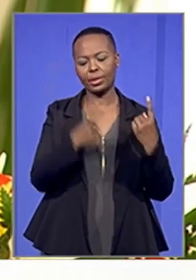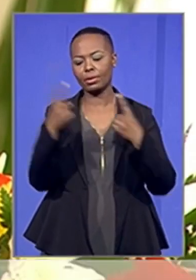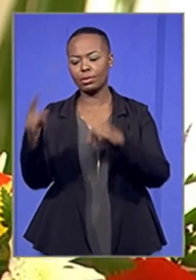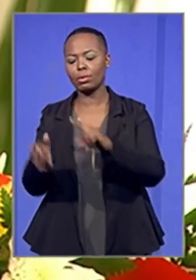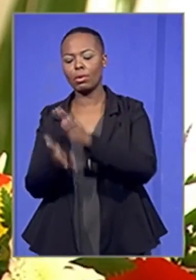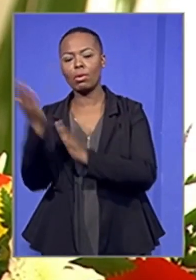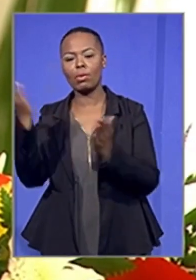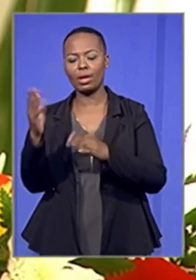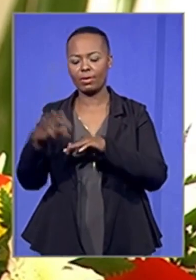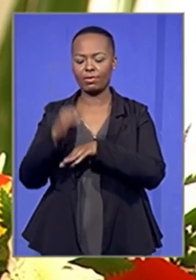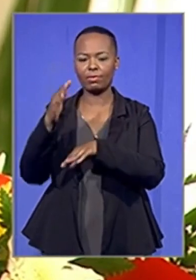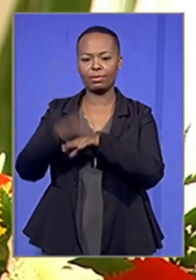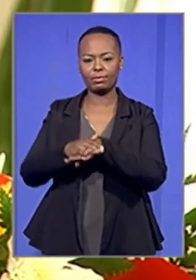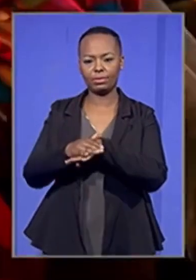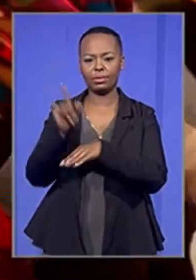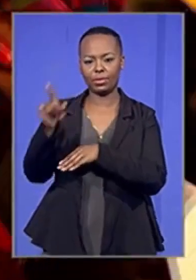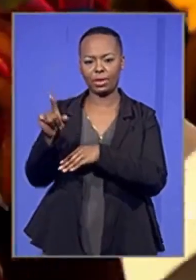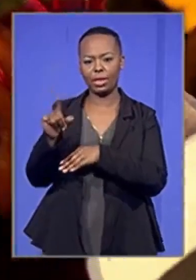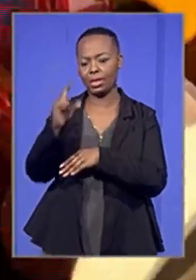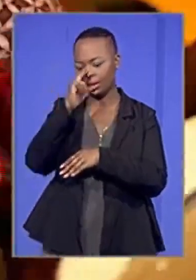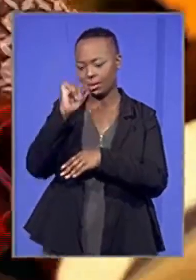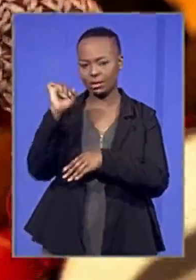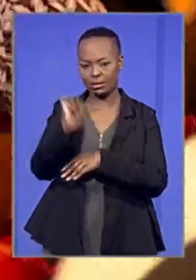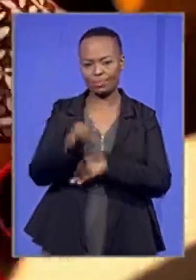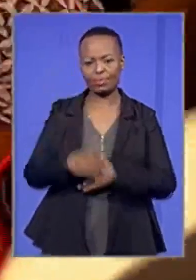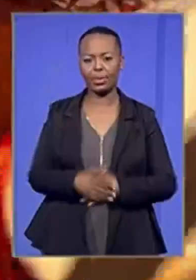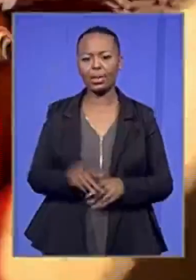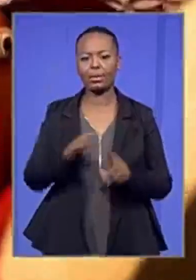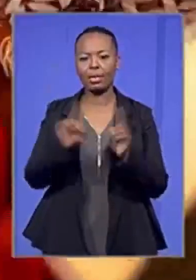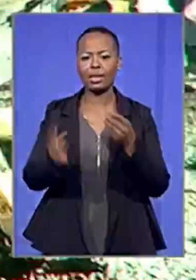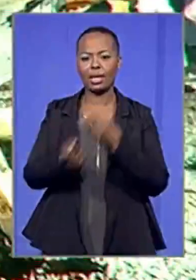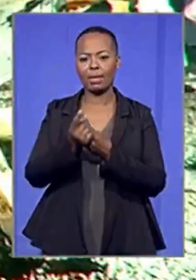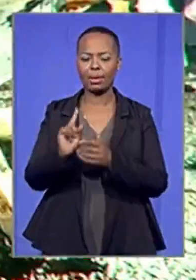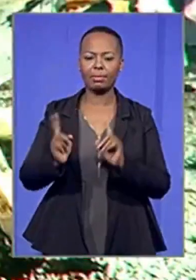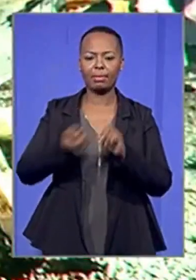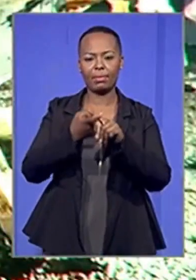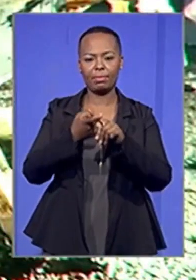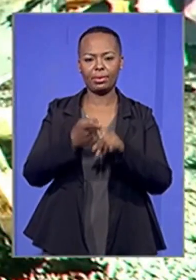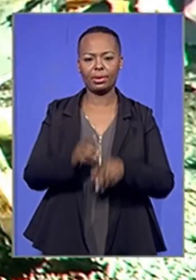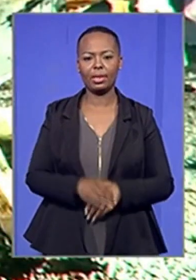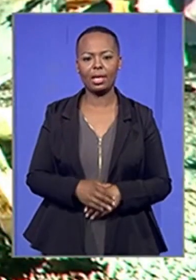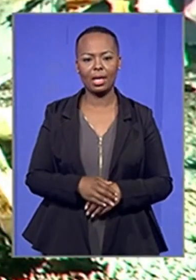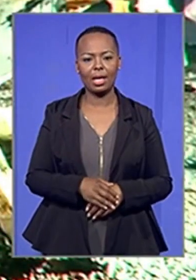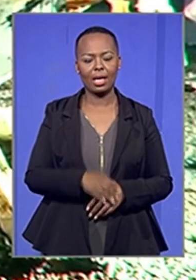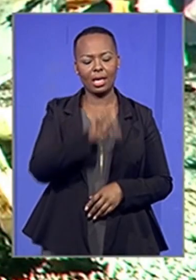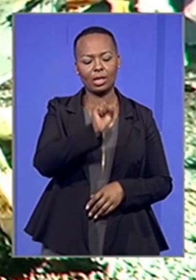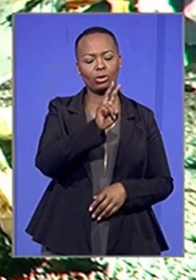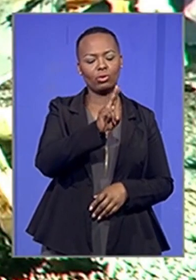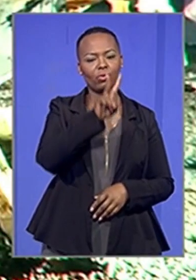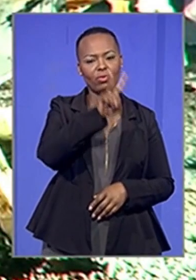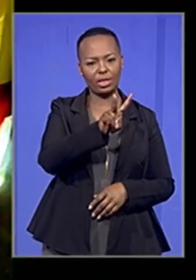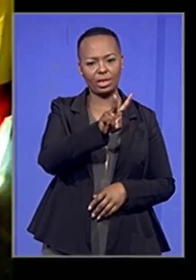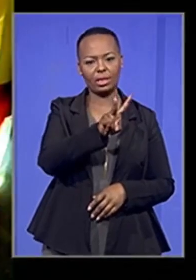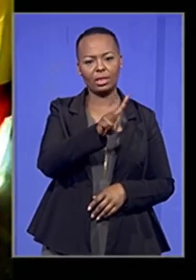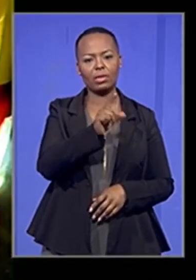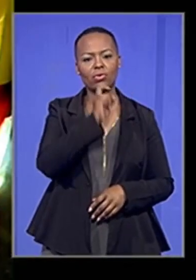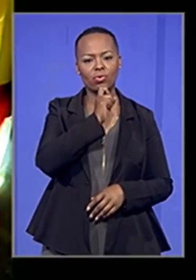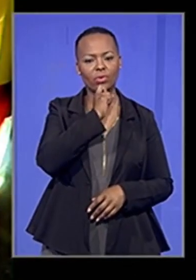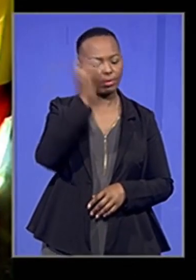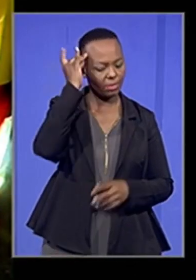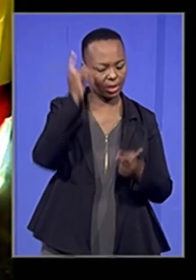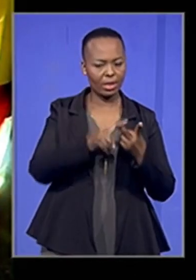fa ba ne ba amega mo kotsing ya sejanaga ka la matlhatso o fetileng. Sepodisi sa re leotwana la sejanaga seo ba neng ba tsamaya ka